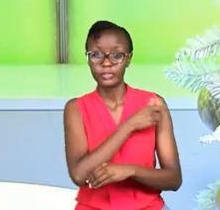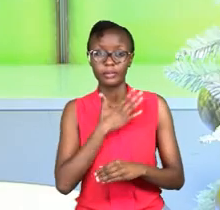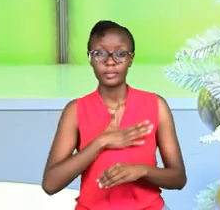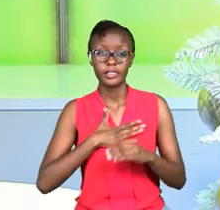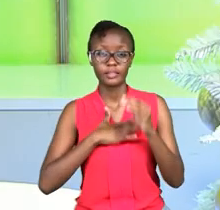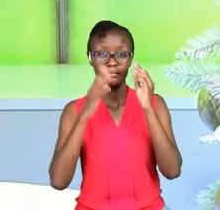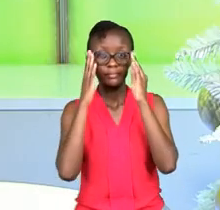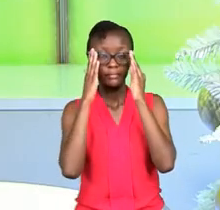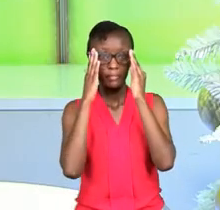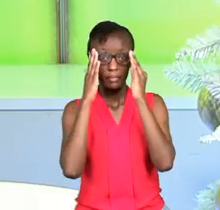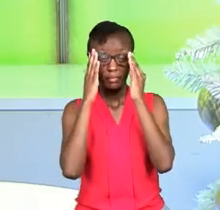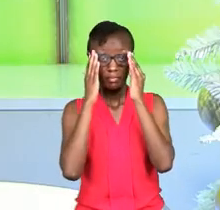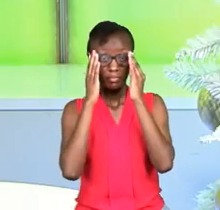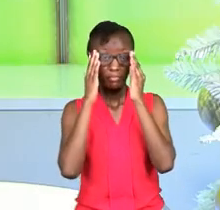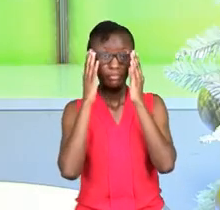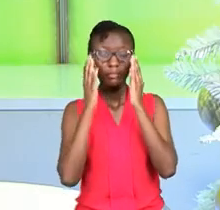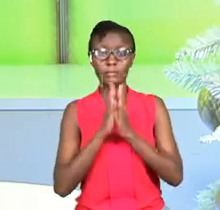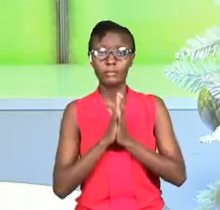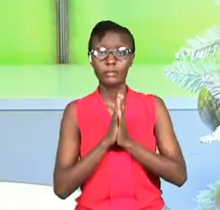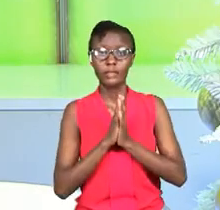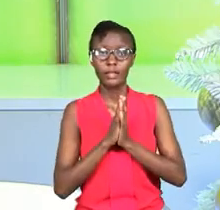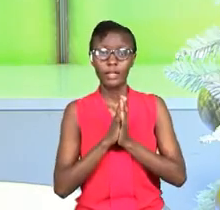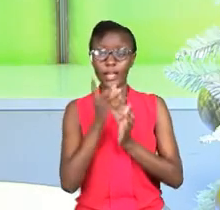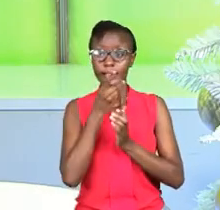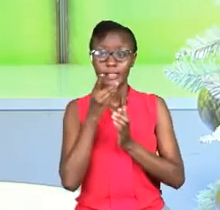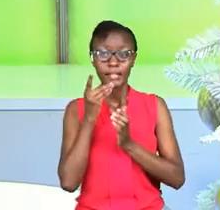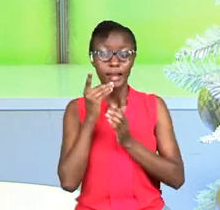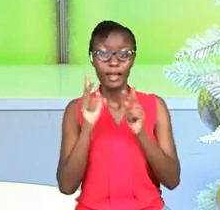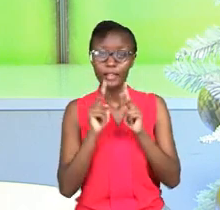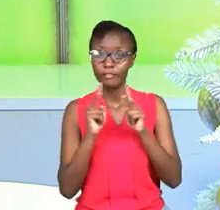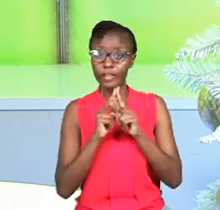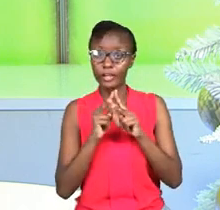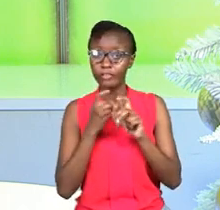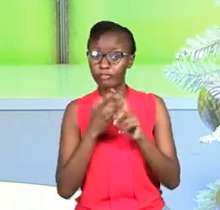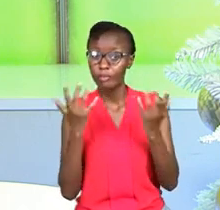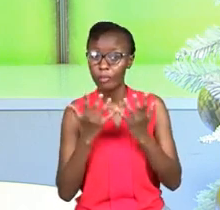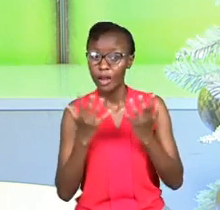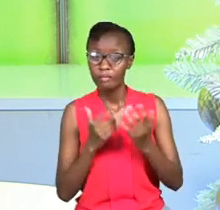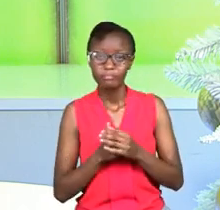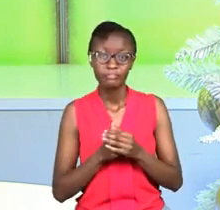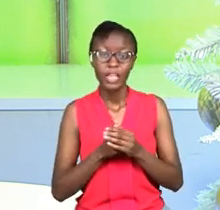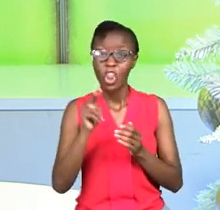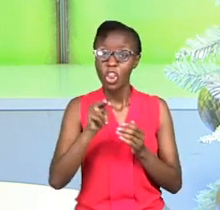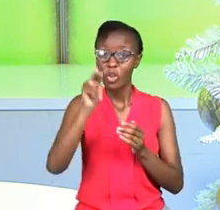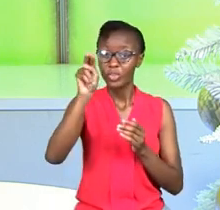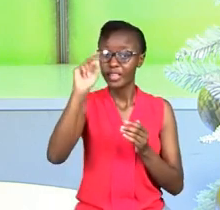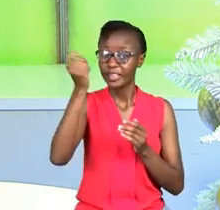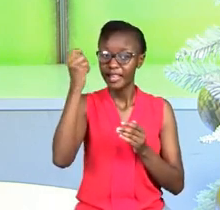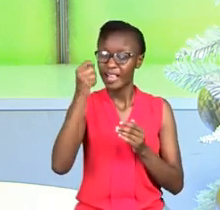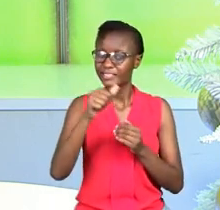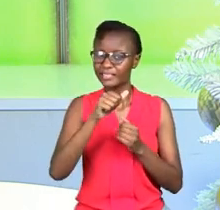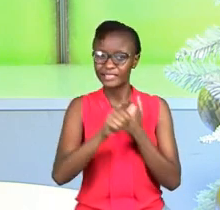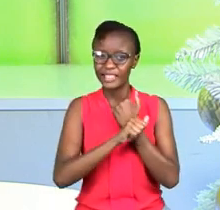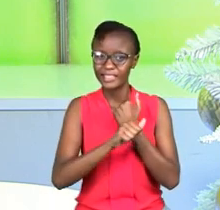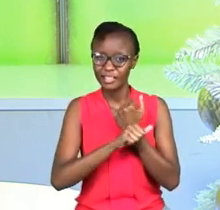Hali ya ukame nchini imezidi kushuhudiwa katika maeneo mengi humu nchini haswa kaskazini mwa Kenya ambako hali imekuwa mbaya hata baada ya